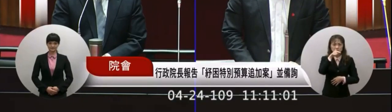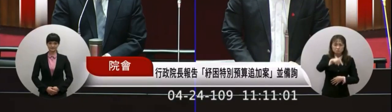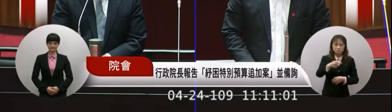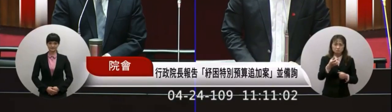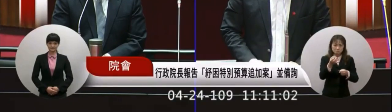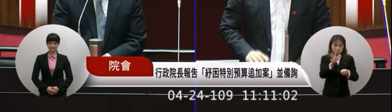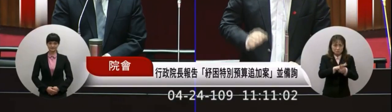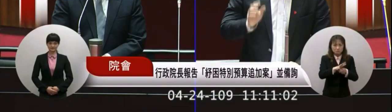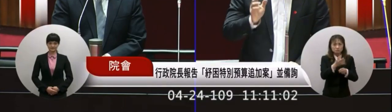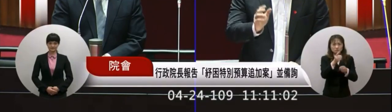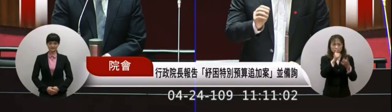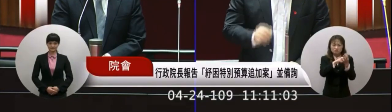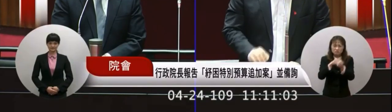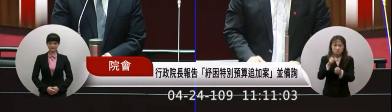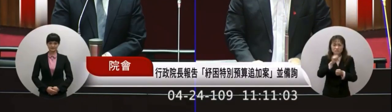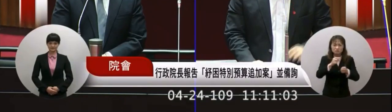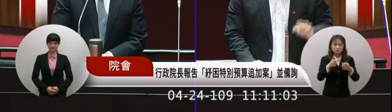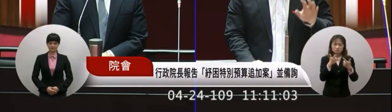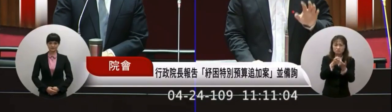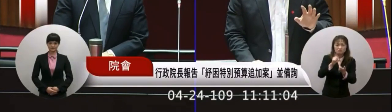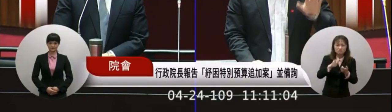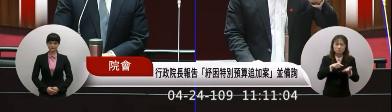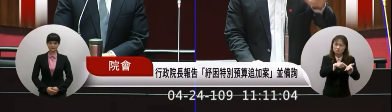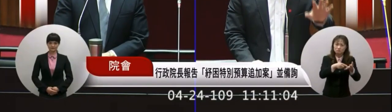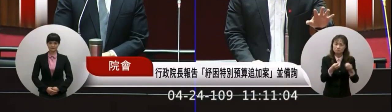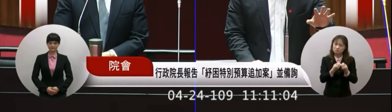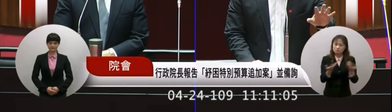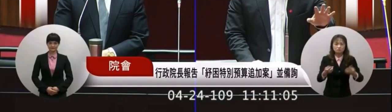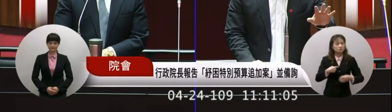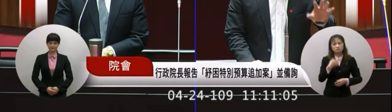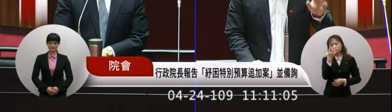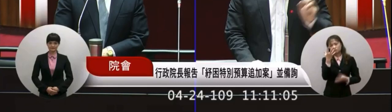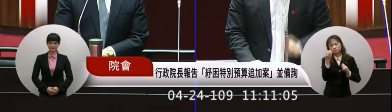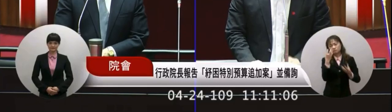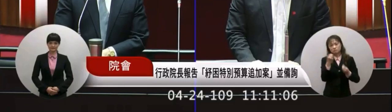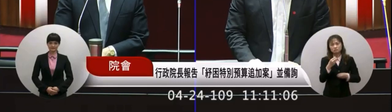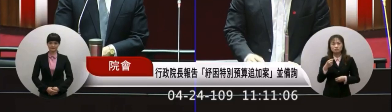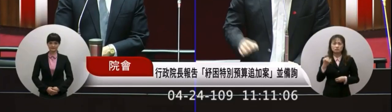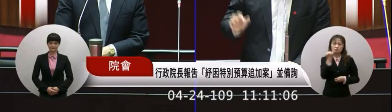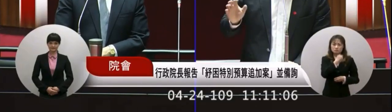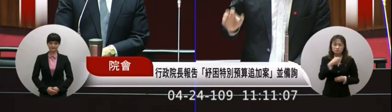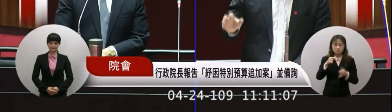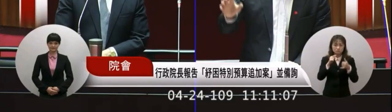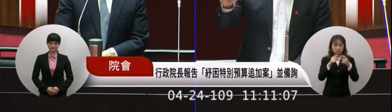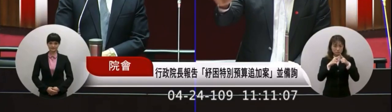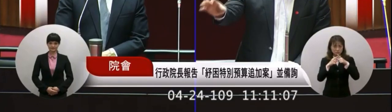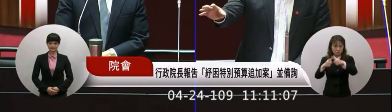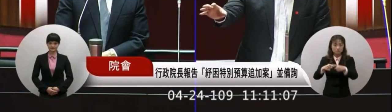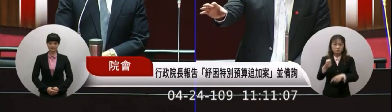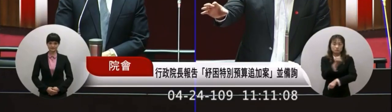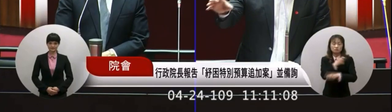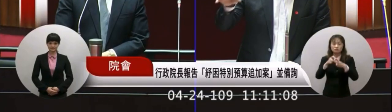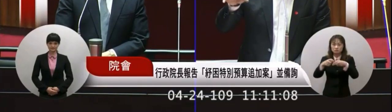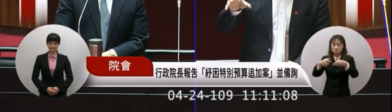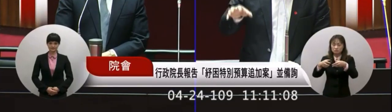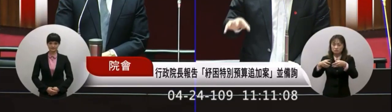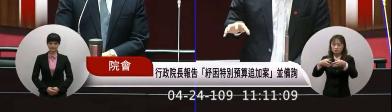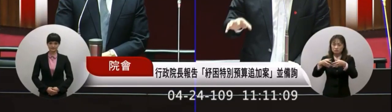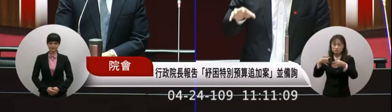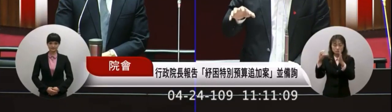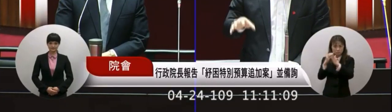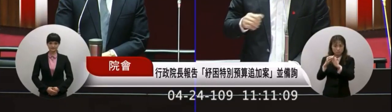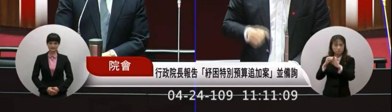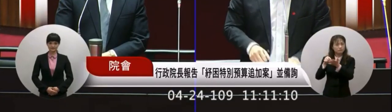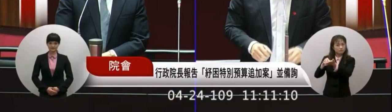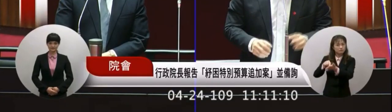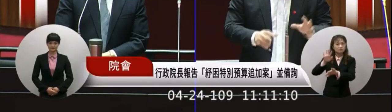济受到影响。当当伊要请教的时阵，有一日咧，伊走去劳工局。劳工局要求伊的头家爱先去经济部申请事